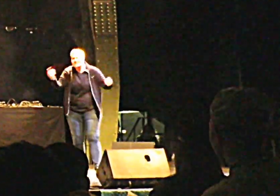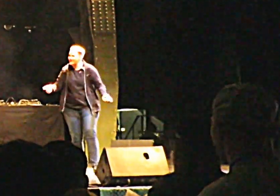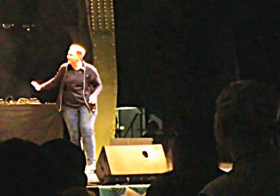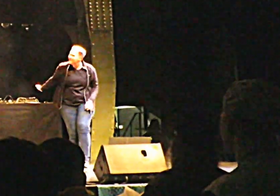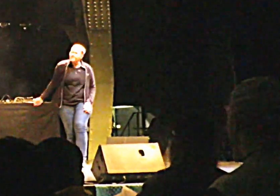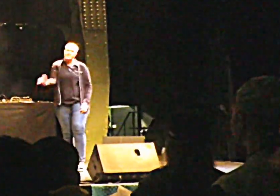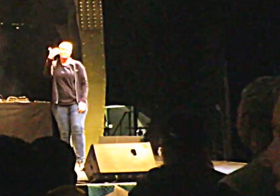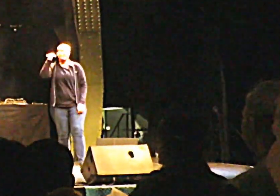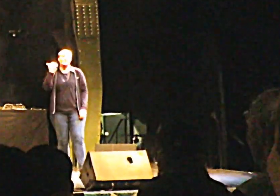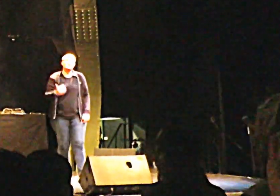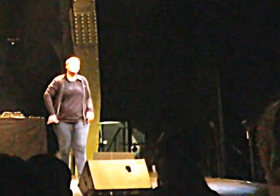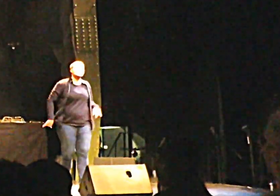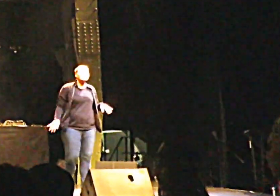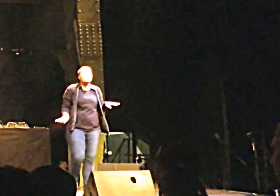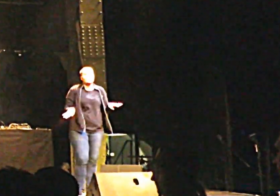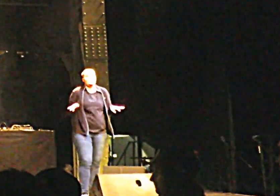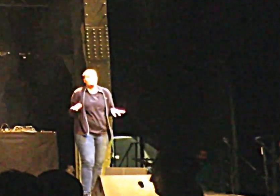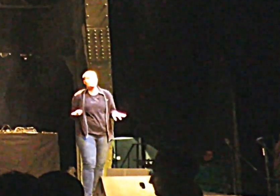hier, yo.